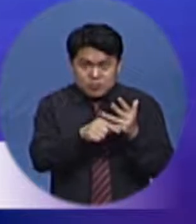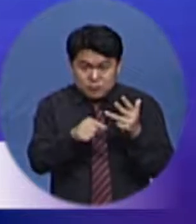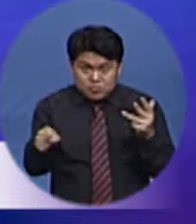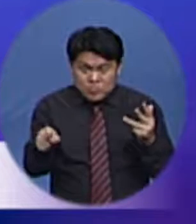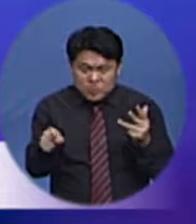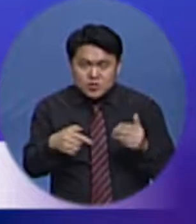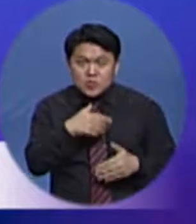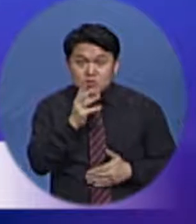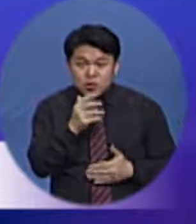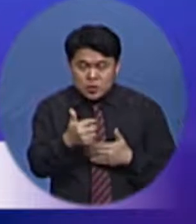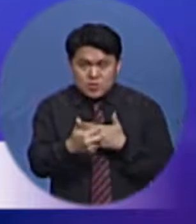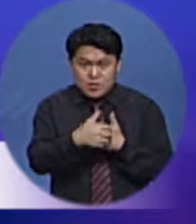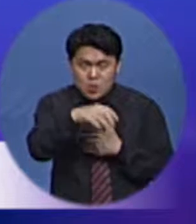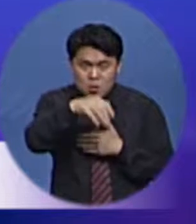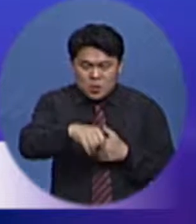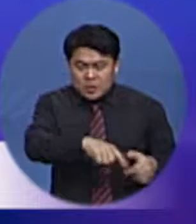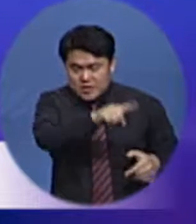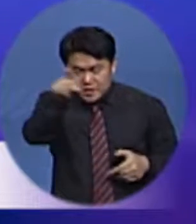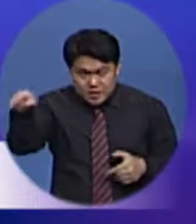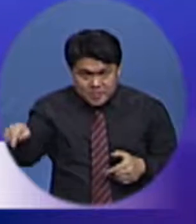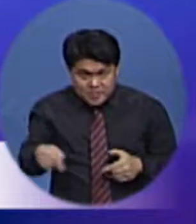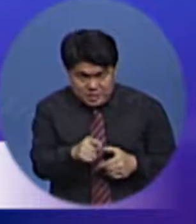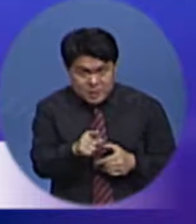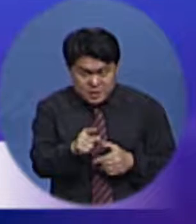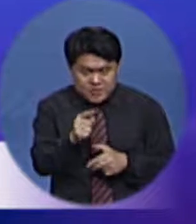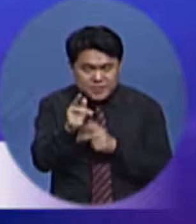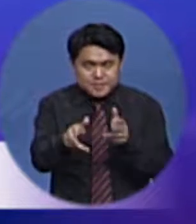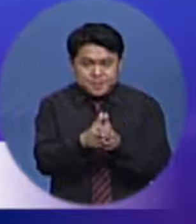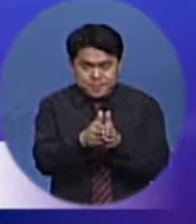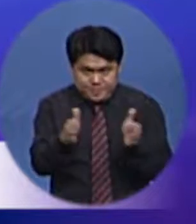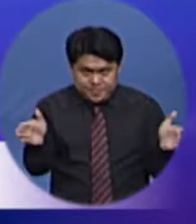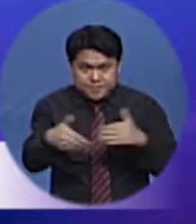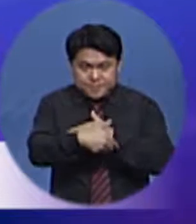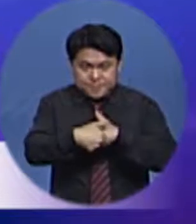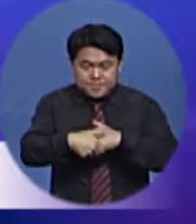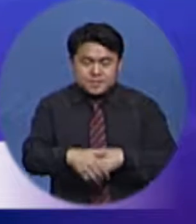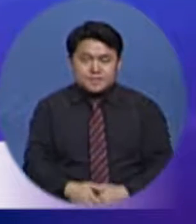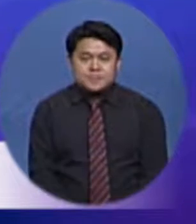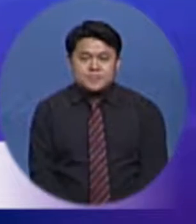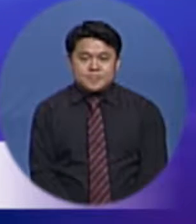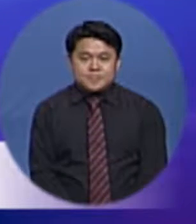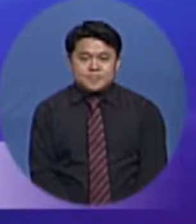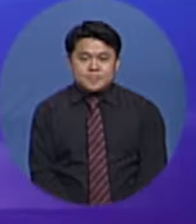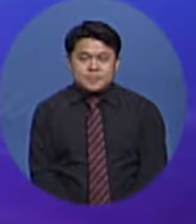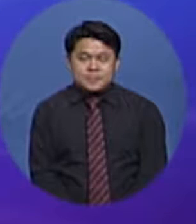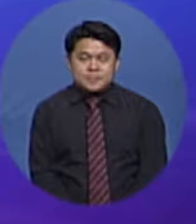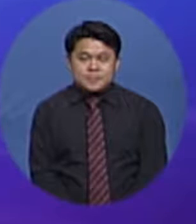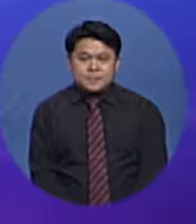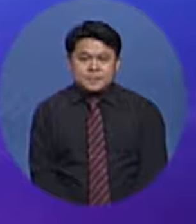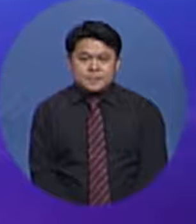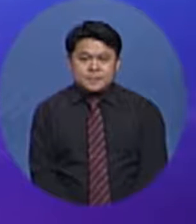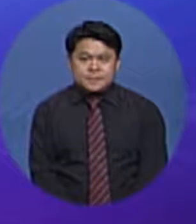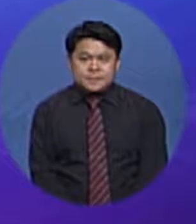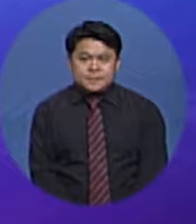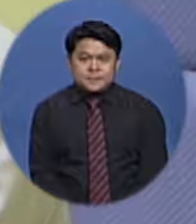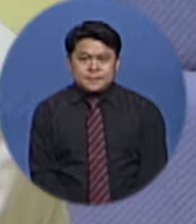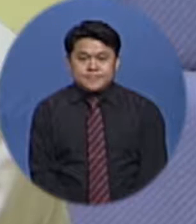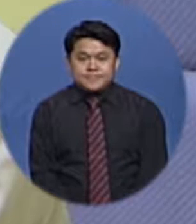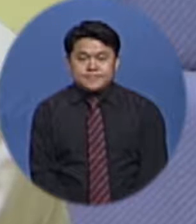이상의 노인요양시설 전체로 시행을 확대할 방침입니다. 이명아 기자입니다.